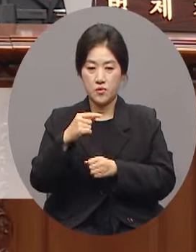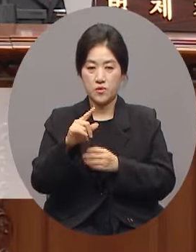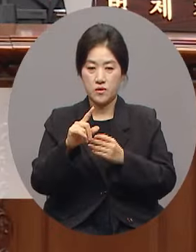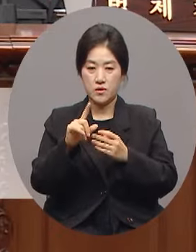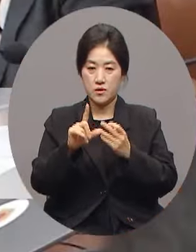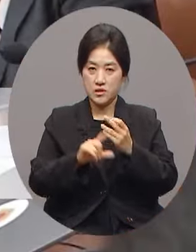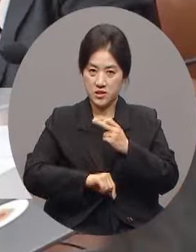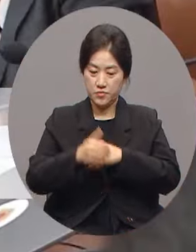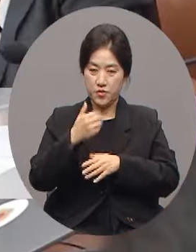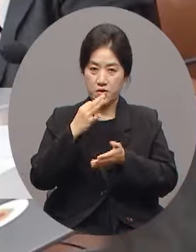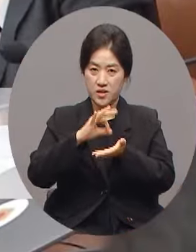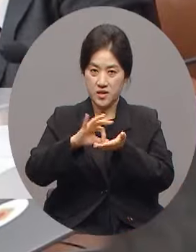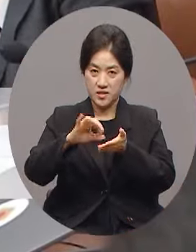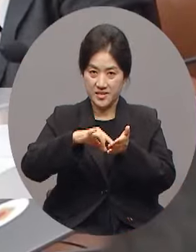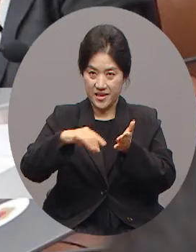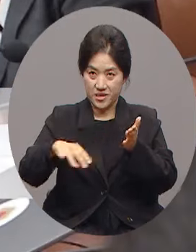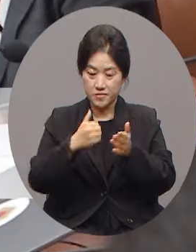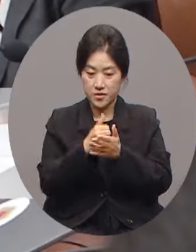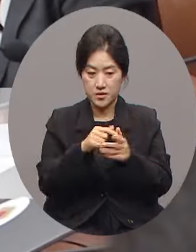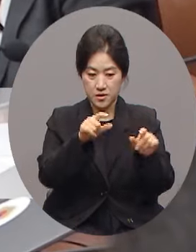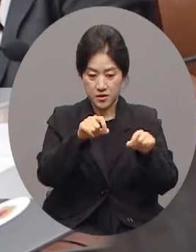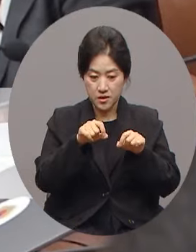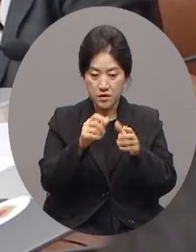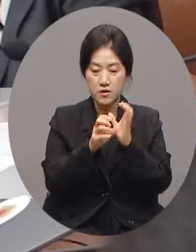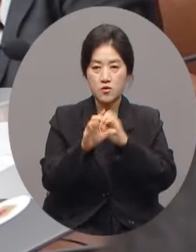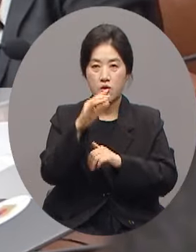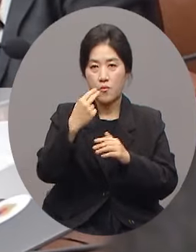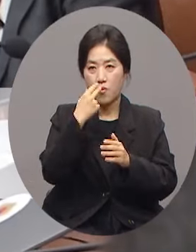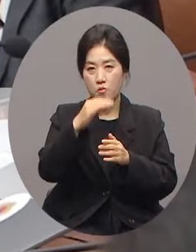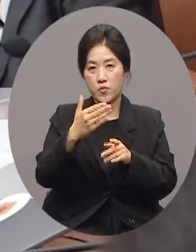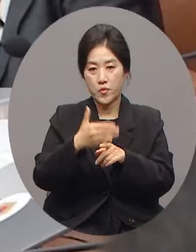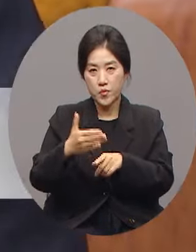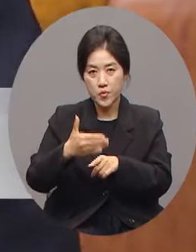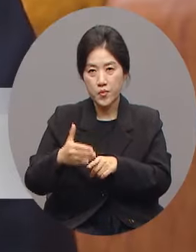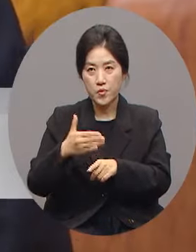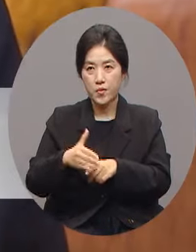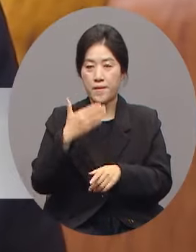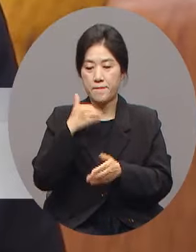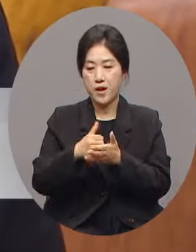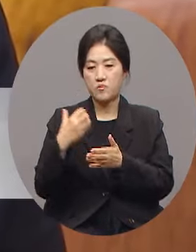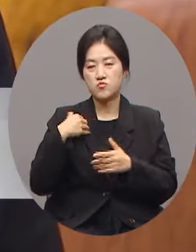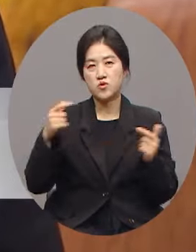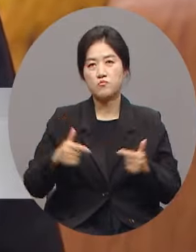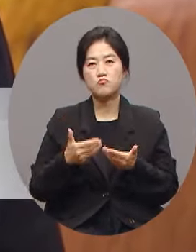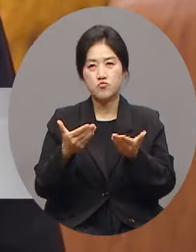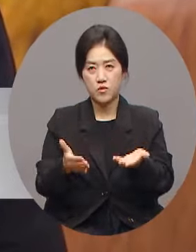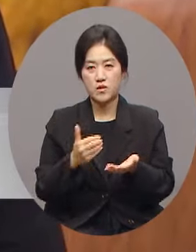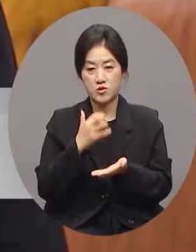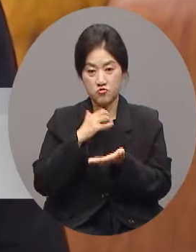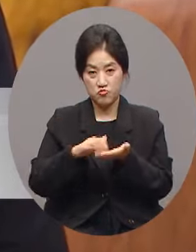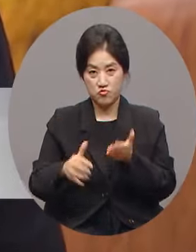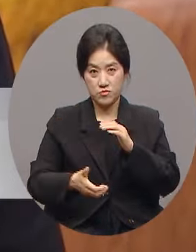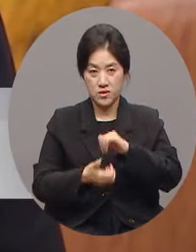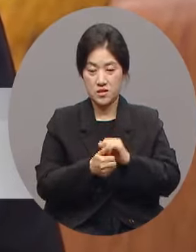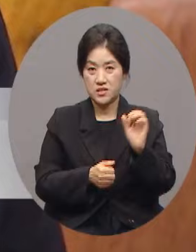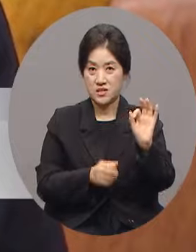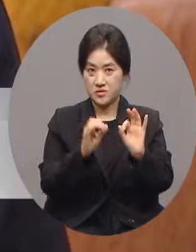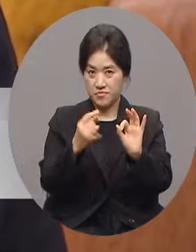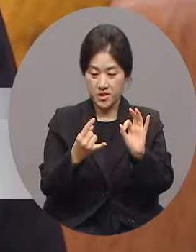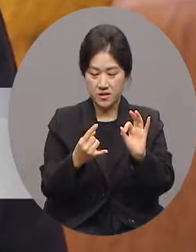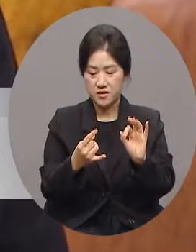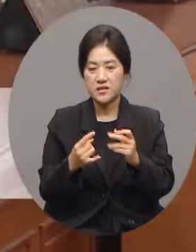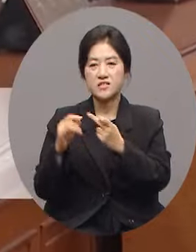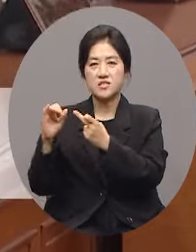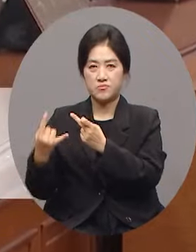정산 결과 등을 반영해 추가로 내야 하는 보험료의 분할 납부 횟수는 부담을 줄이기 위해 현재 최대 10회에서